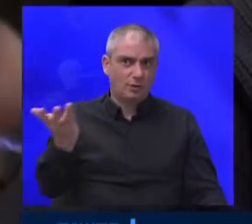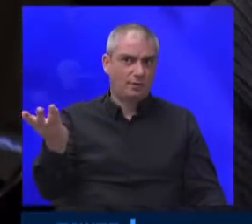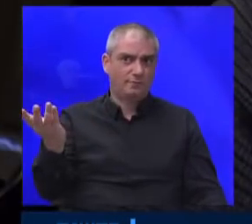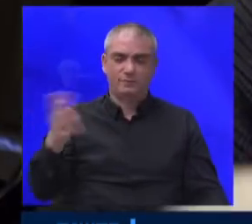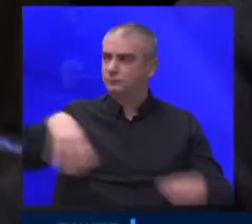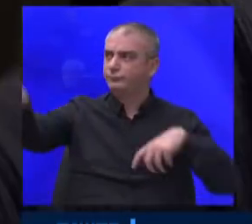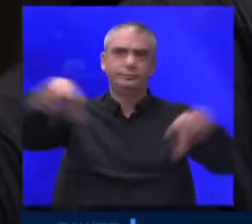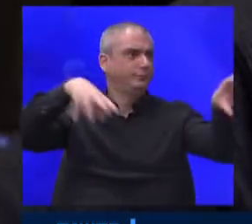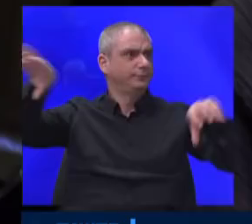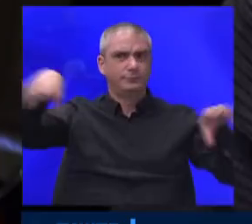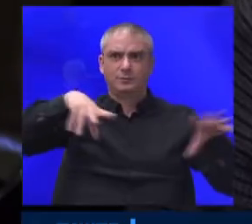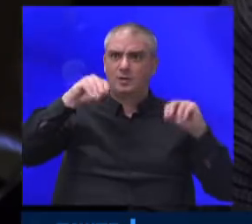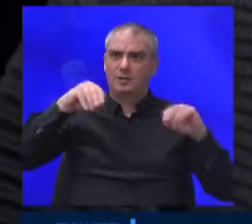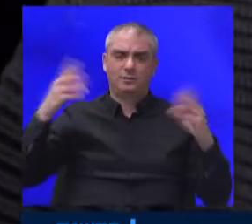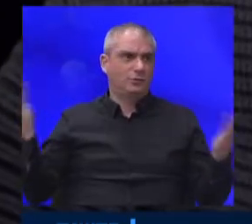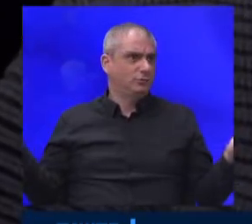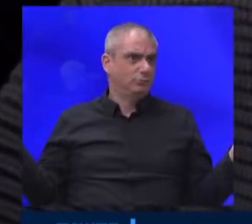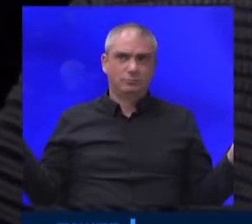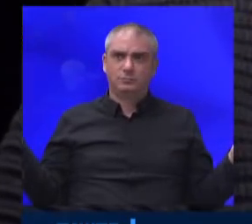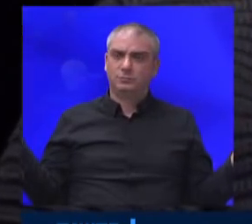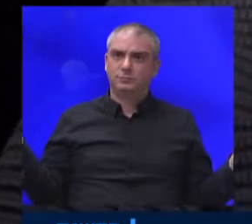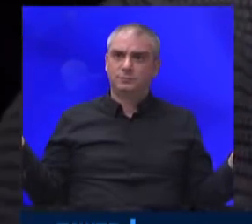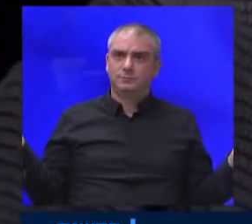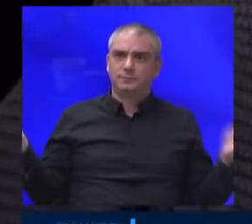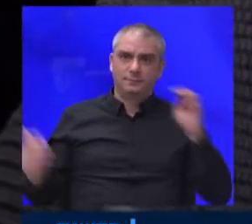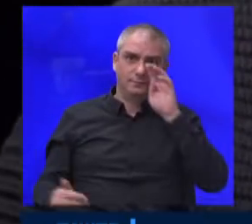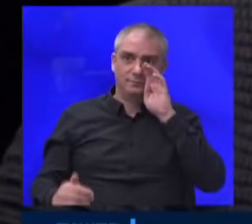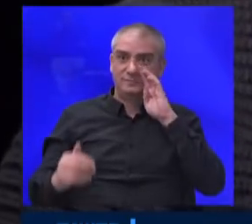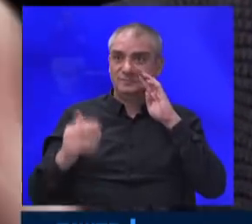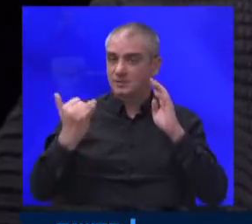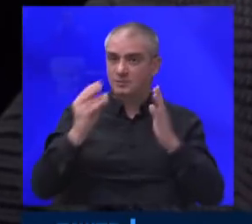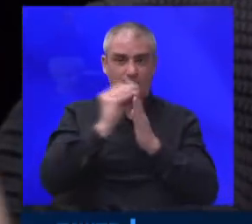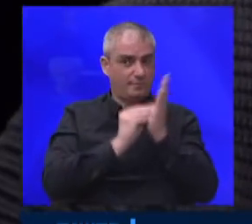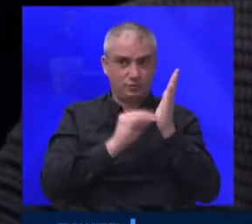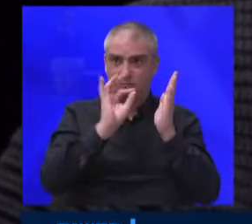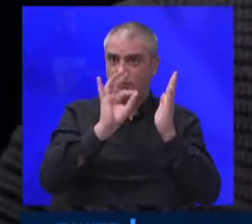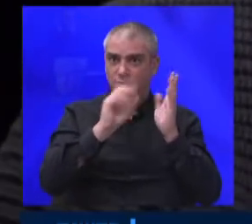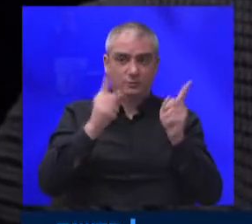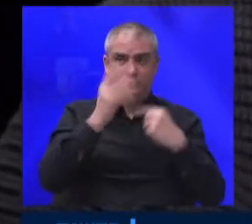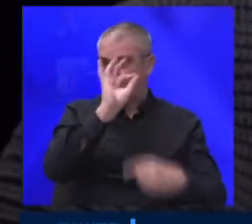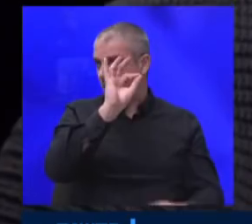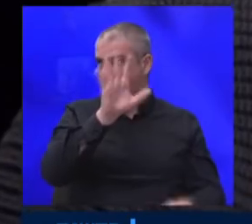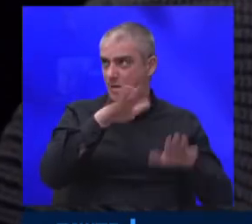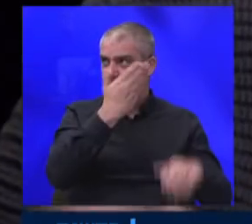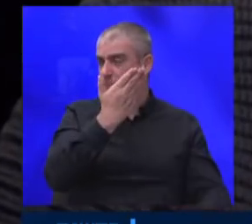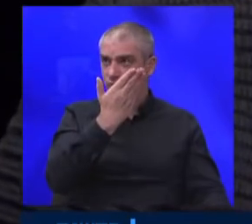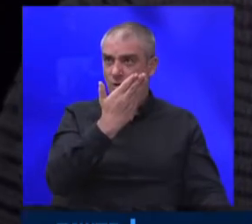בפארק הירקון, מפוזרים על כל הדשא. גם היום, אגב, ברשימת הפלייליסט של הממשלה,